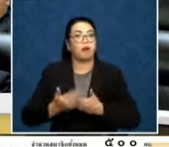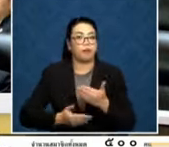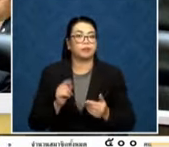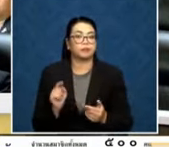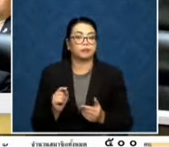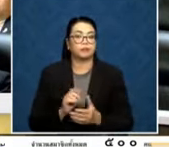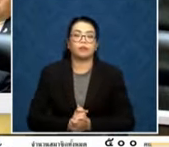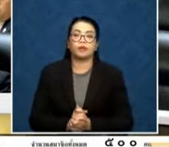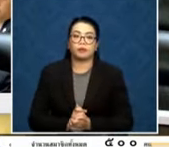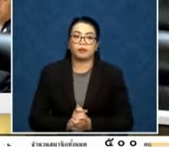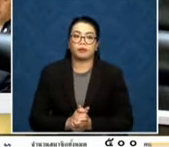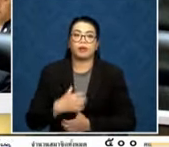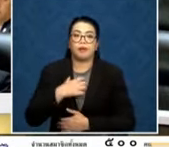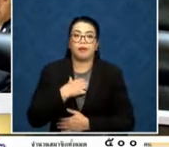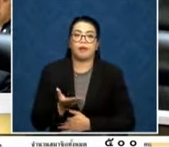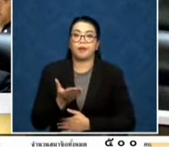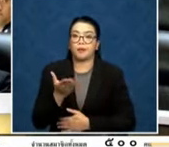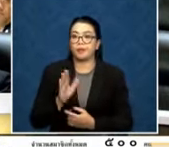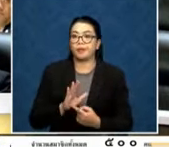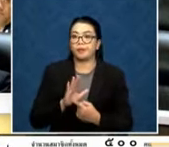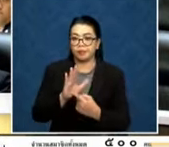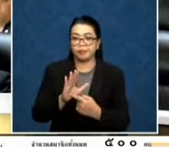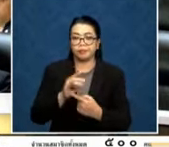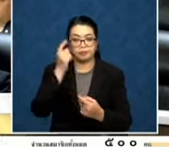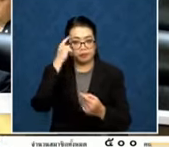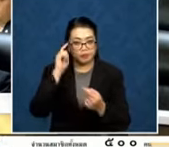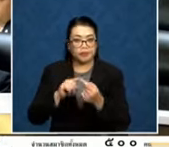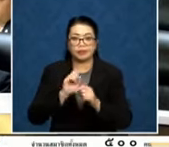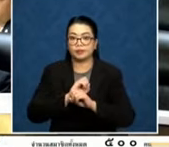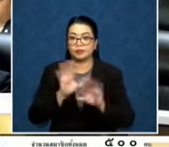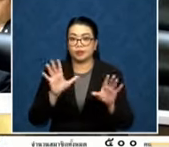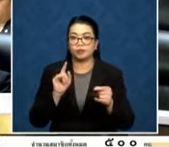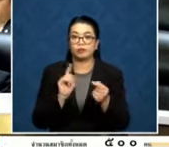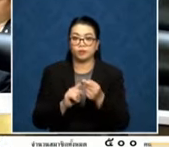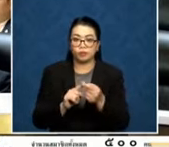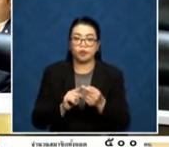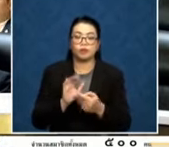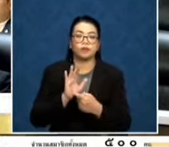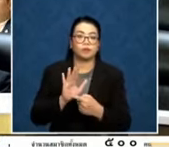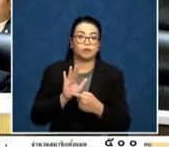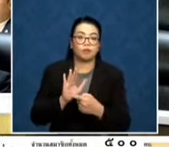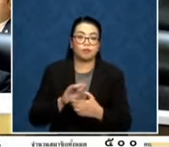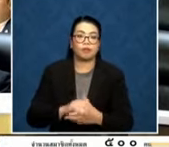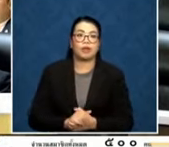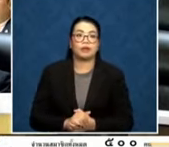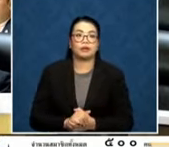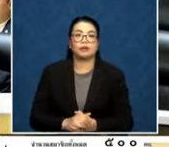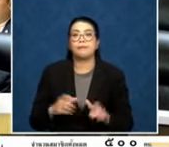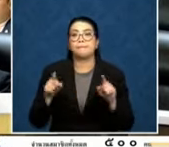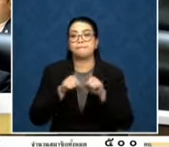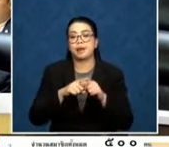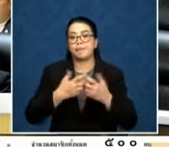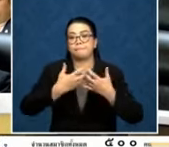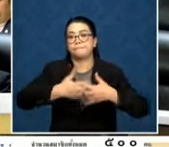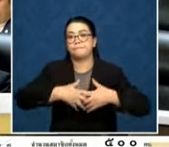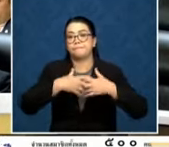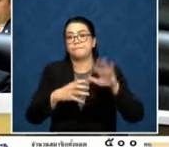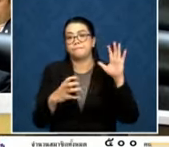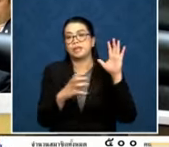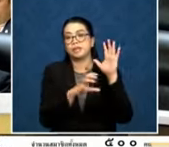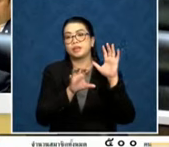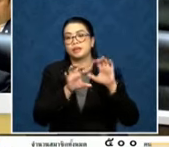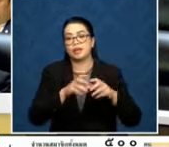ครับผมอยากจะขอยกตัวอย่างเป้าหมายที่ชัดที่สุดครับอย่างการติดตั้งSmartมเตอร์ amiฮะที่ในแผนเขียนไว้